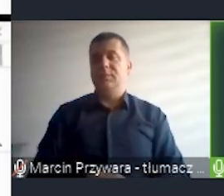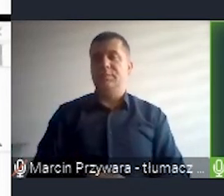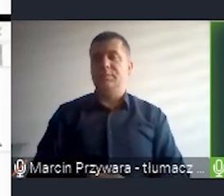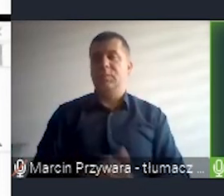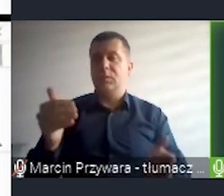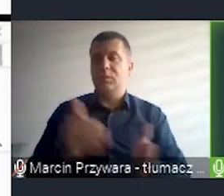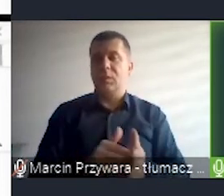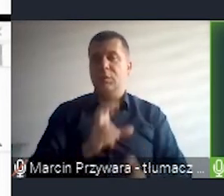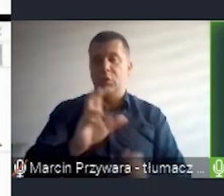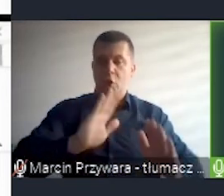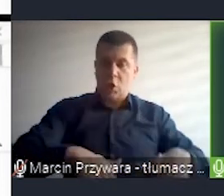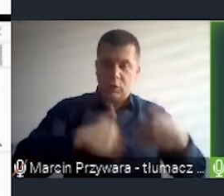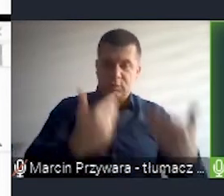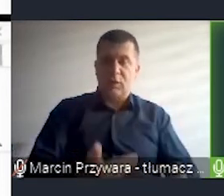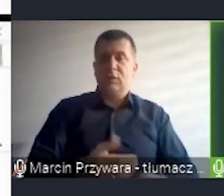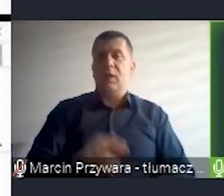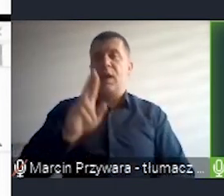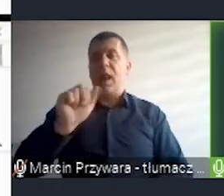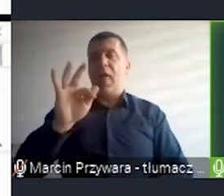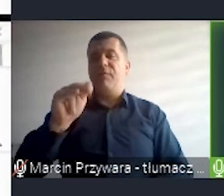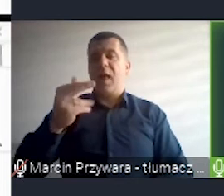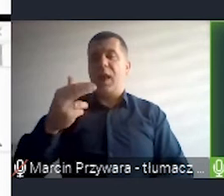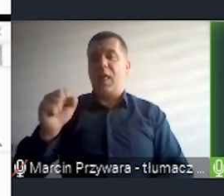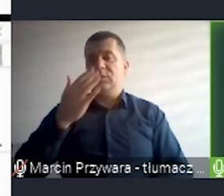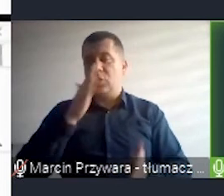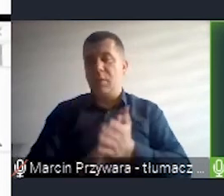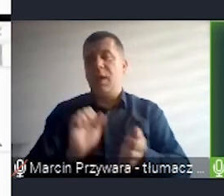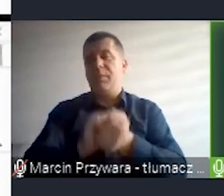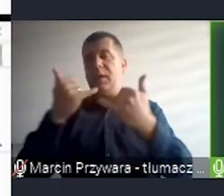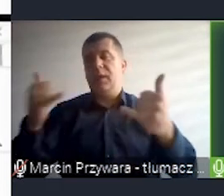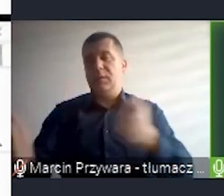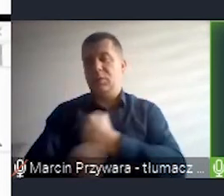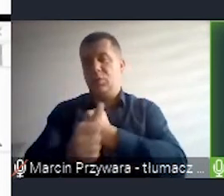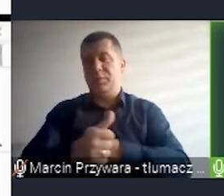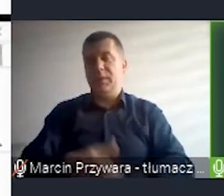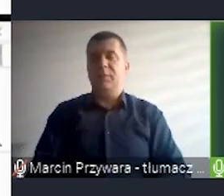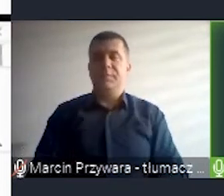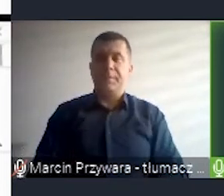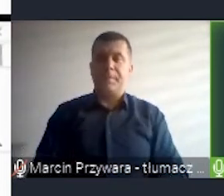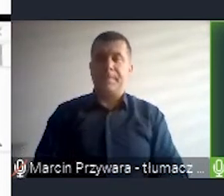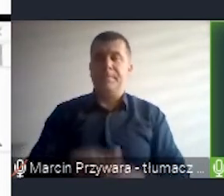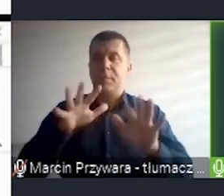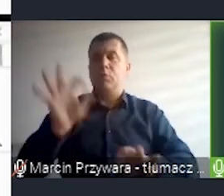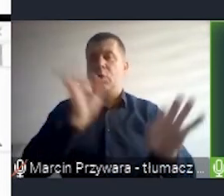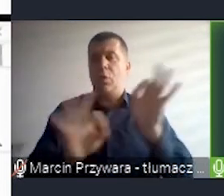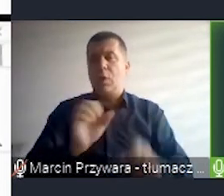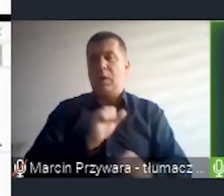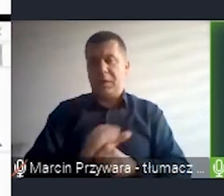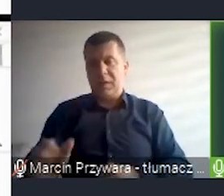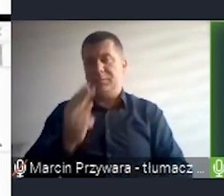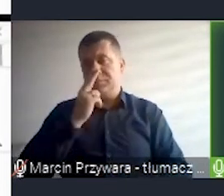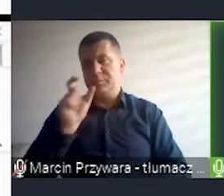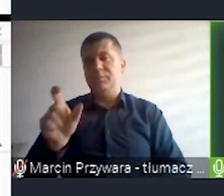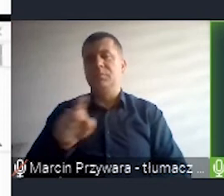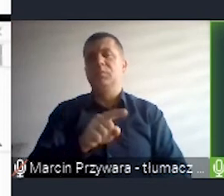na podstawie oświadczenia, referencji i innych dokumentów. Sporo korekt zdarza się również